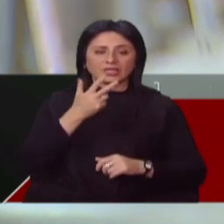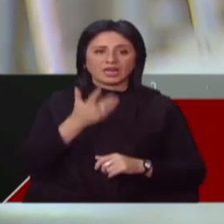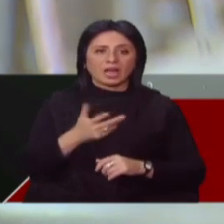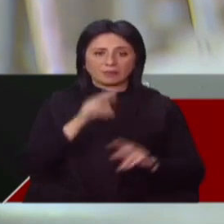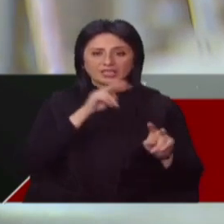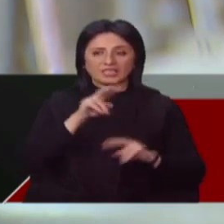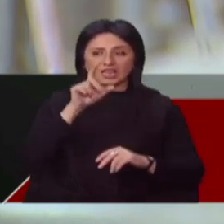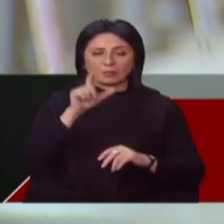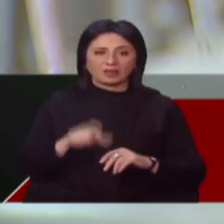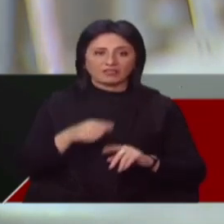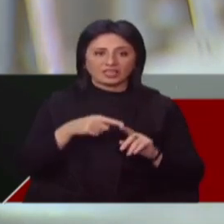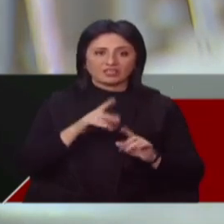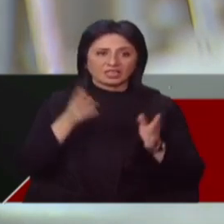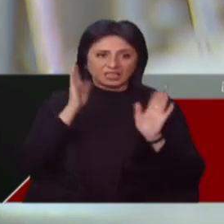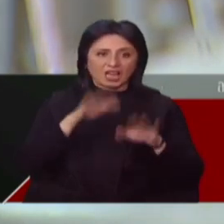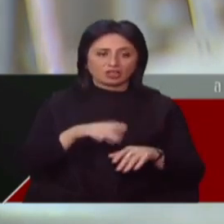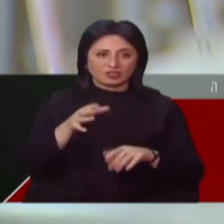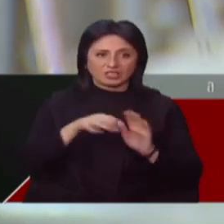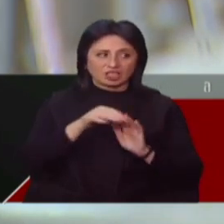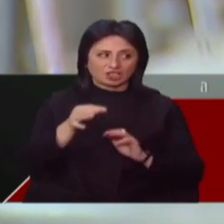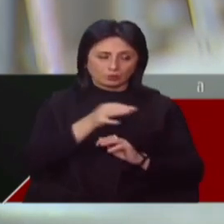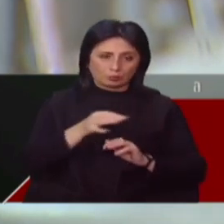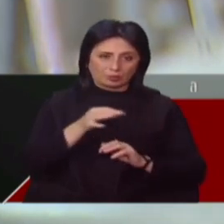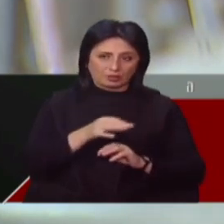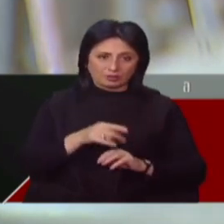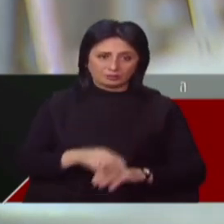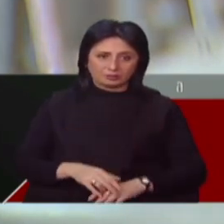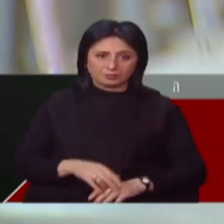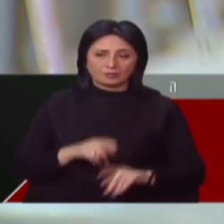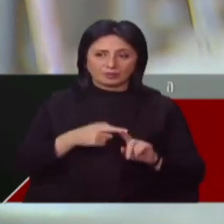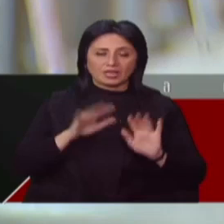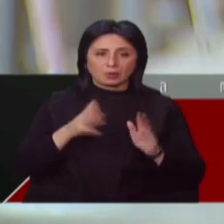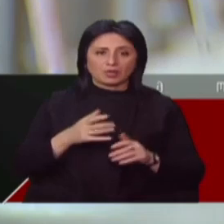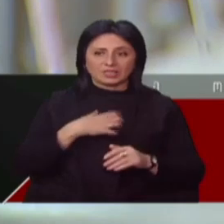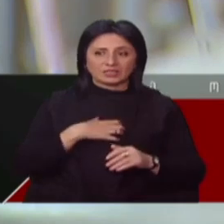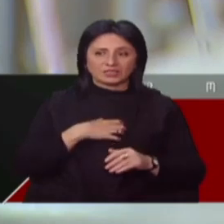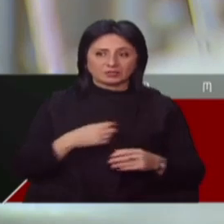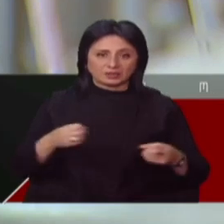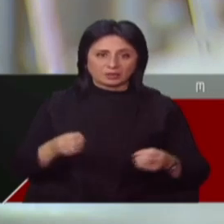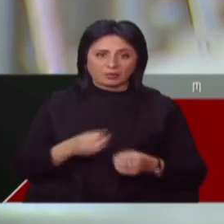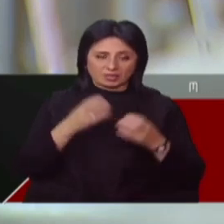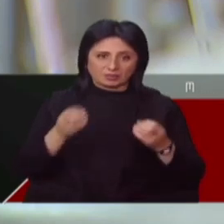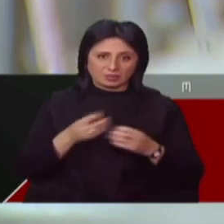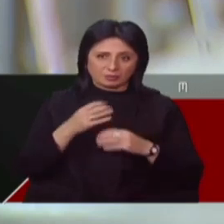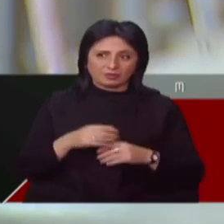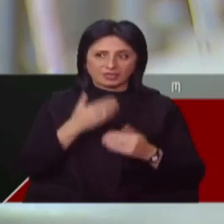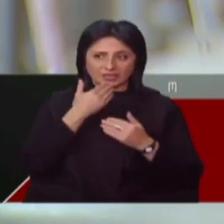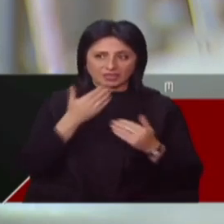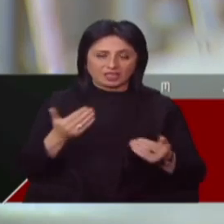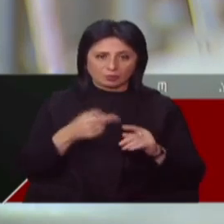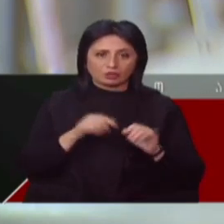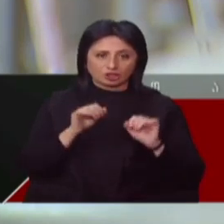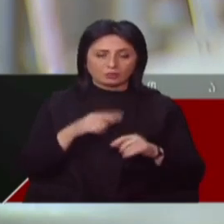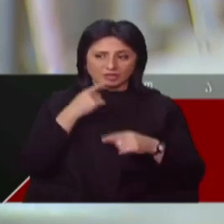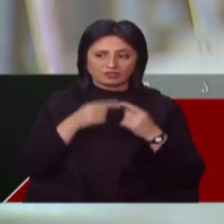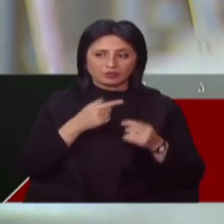რამდენიმე დამკვირვებელს დაარტოვებინეს საარჩევნო უბანი და ამის გამო ხდებოდა ძირითადად ეს დაპირისპირებები. საბოლოოდ კი